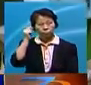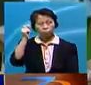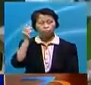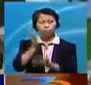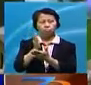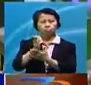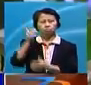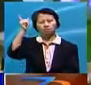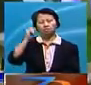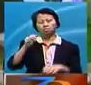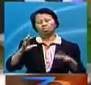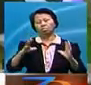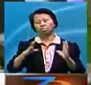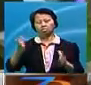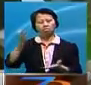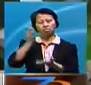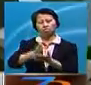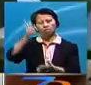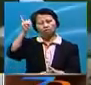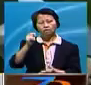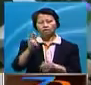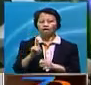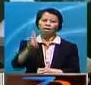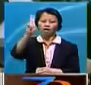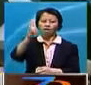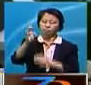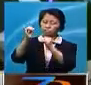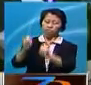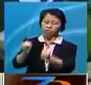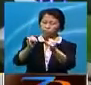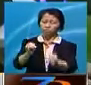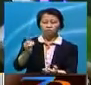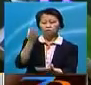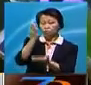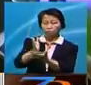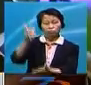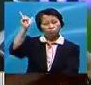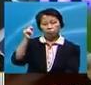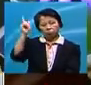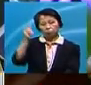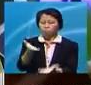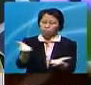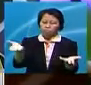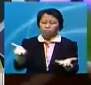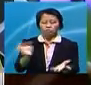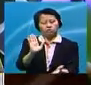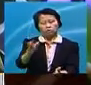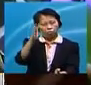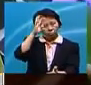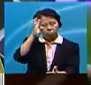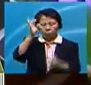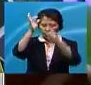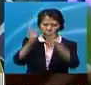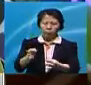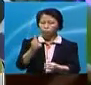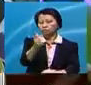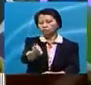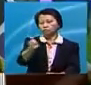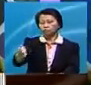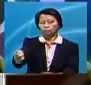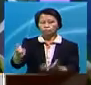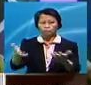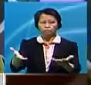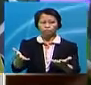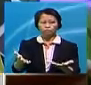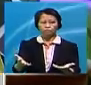this retirement and all this up to individual ini ini is their own decision saya